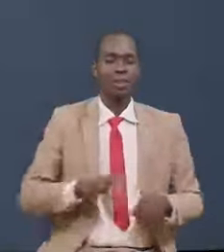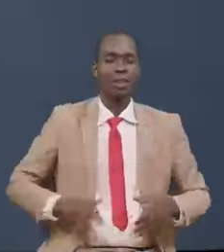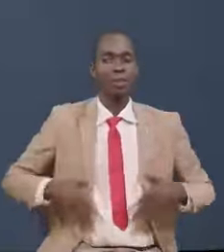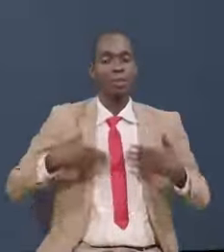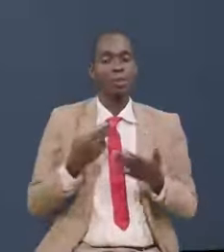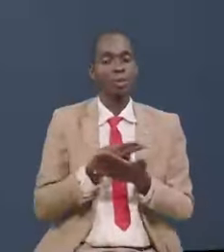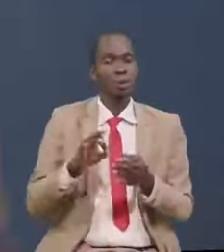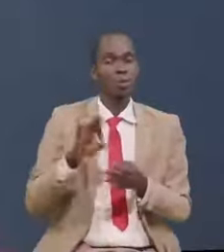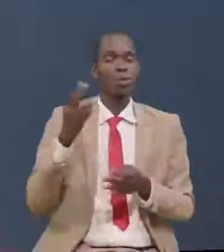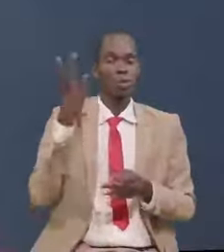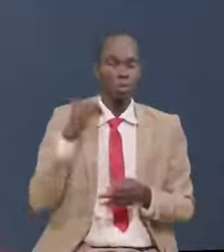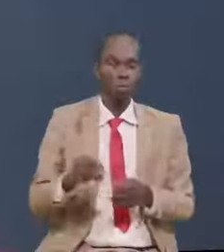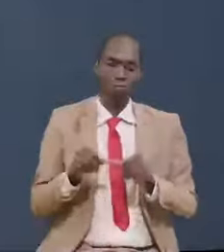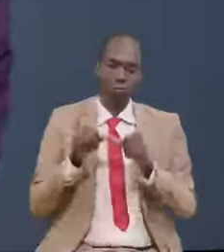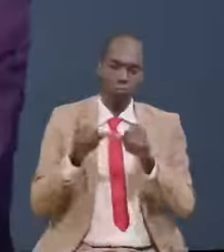prominent dans sa vie.